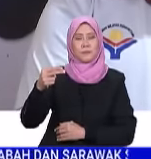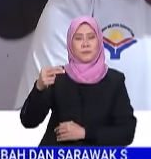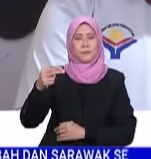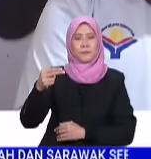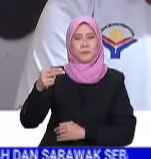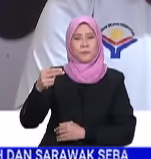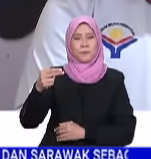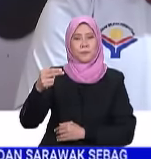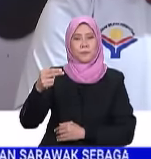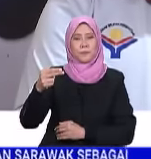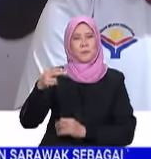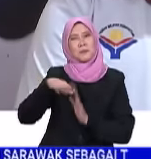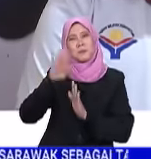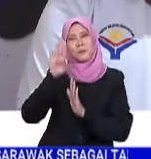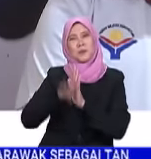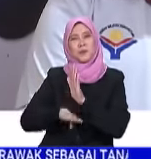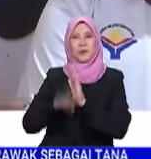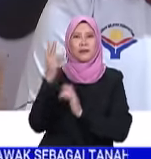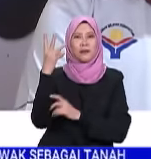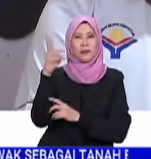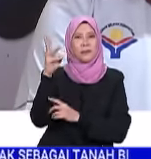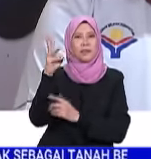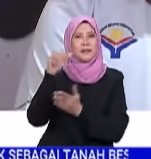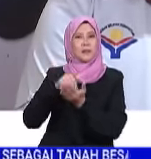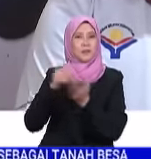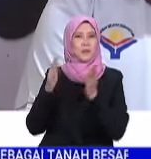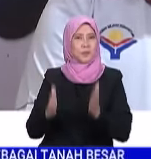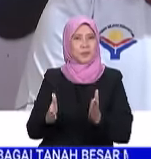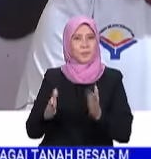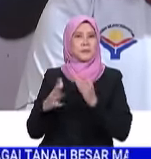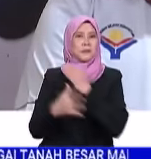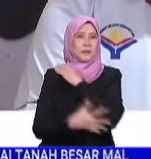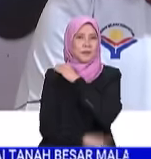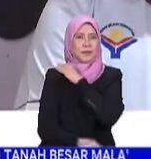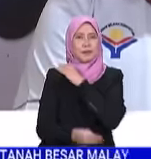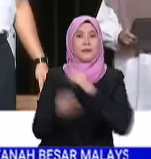sebanyak kurang lebih 16ib yang miskin